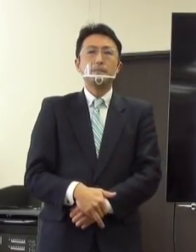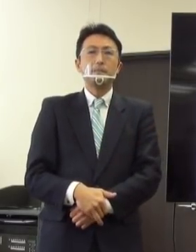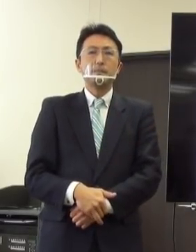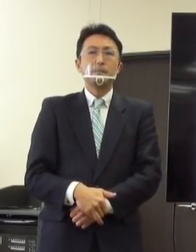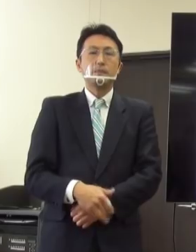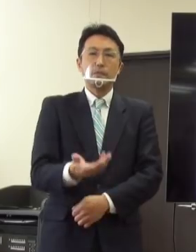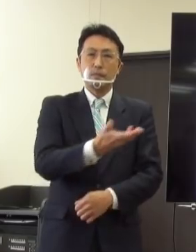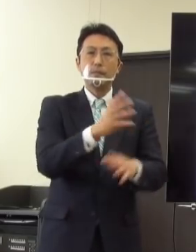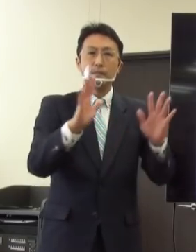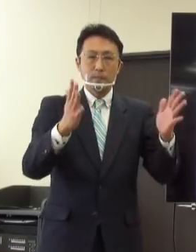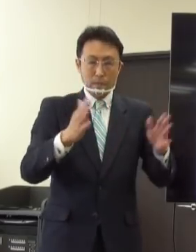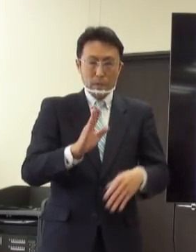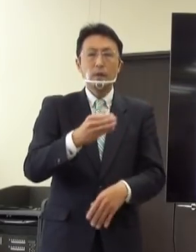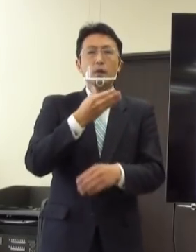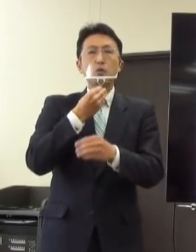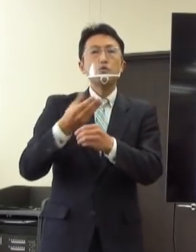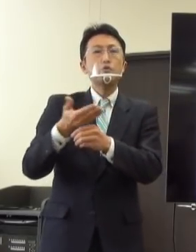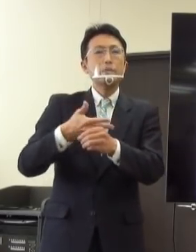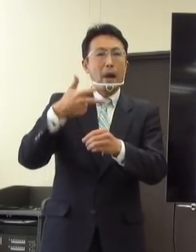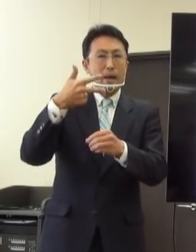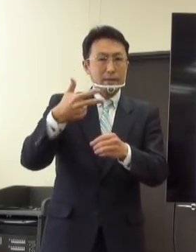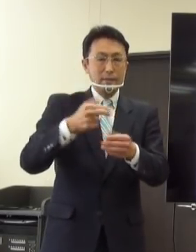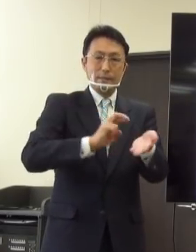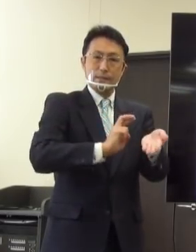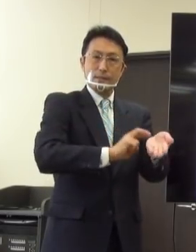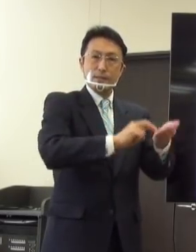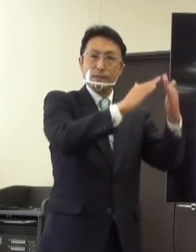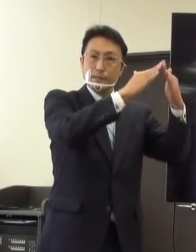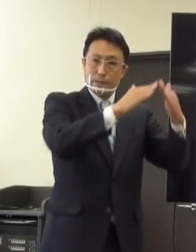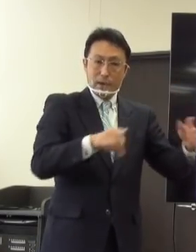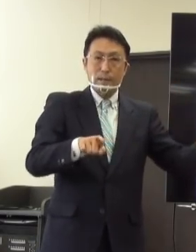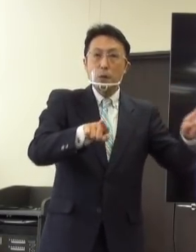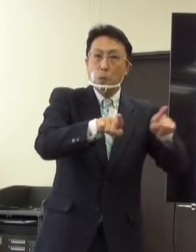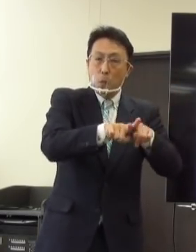それでは福島市と福島市医師会の合同緊急記者